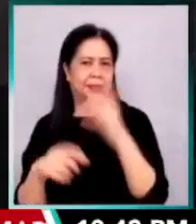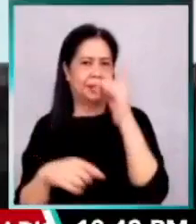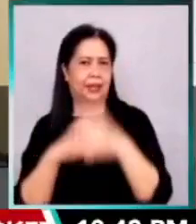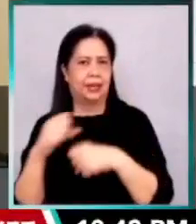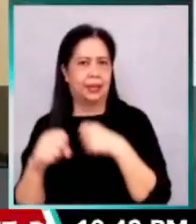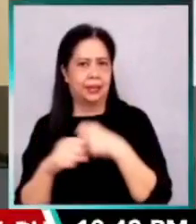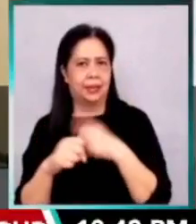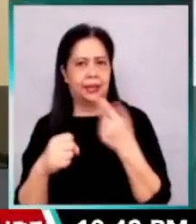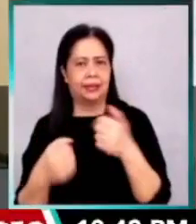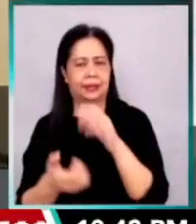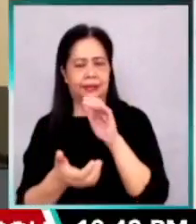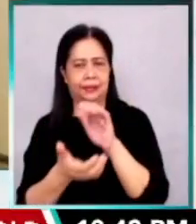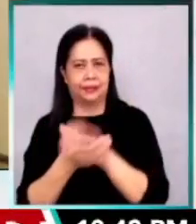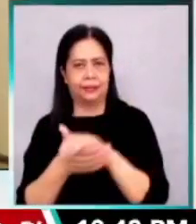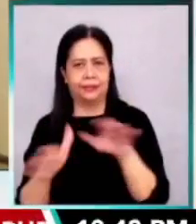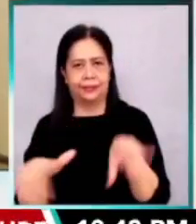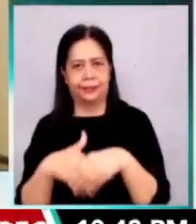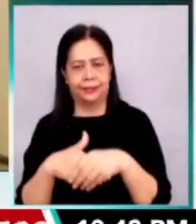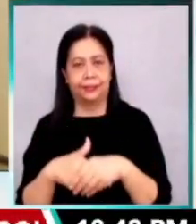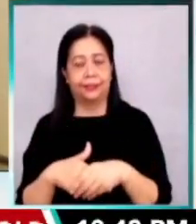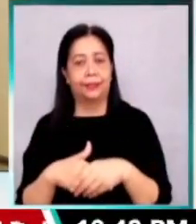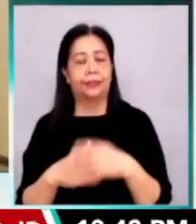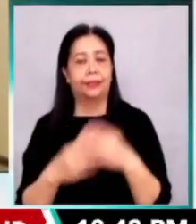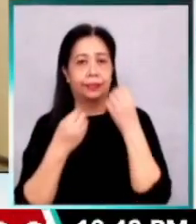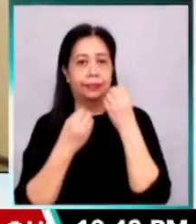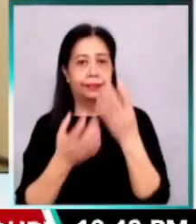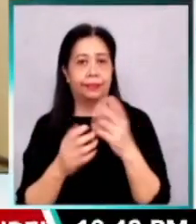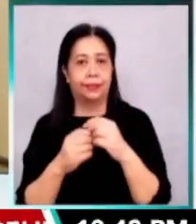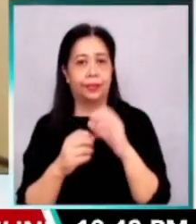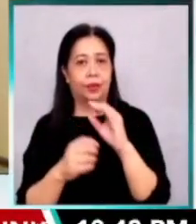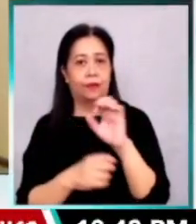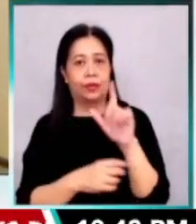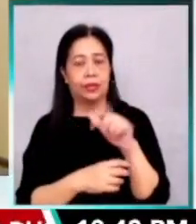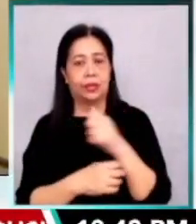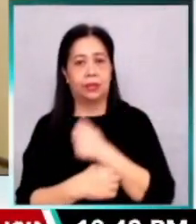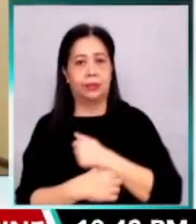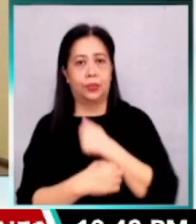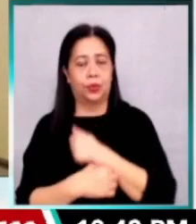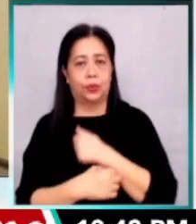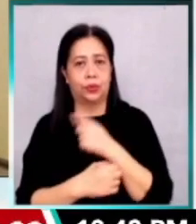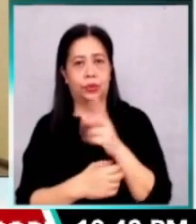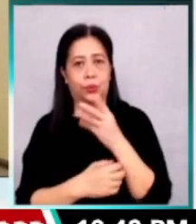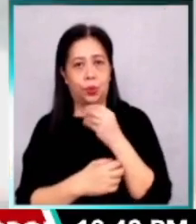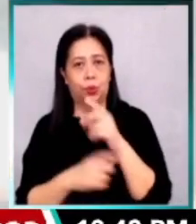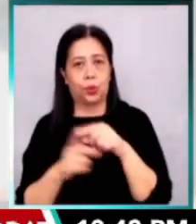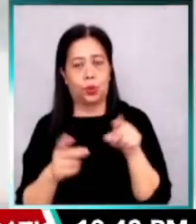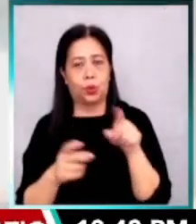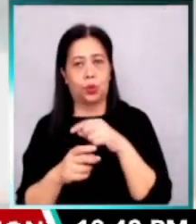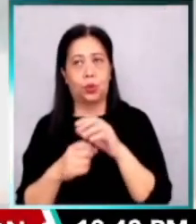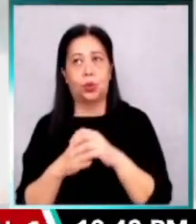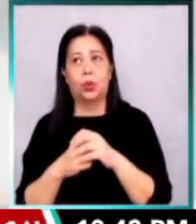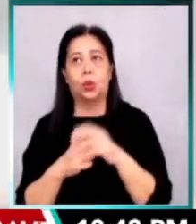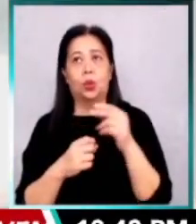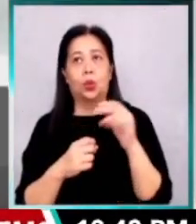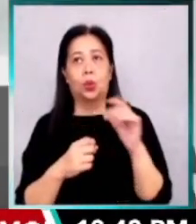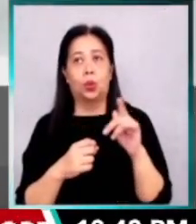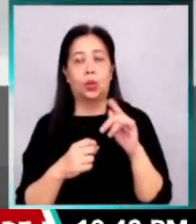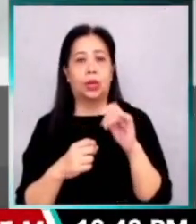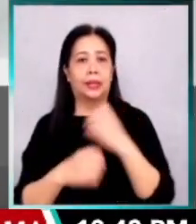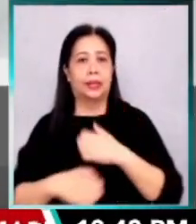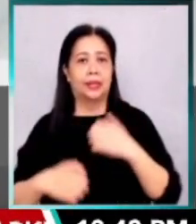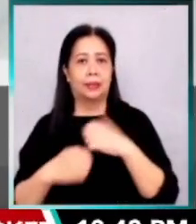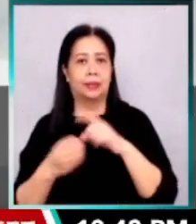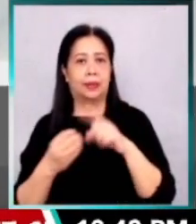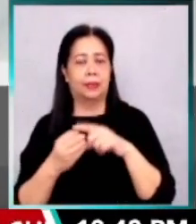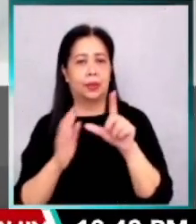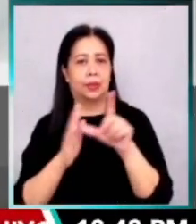kasal. Naglabas ng official apology statement ang Hook Entertainment kaugnay ng legal issues